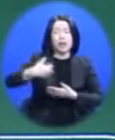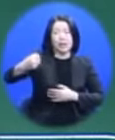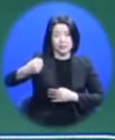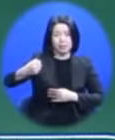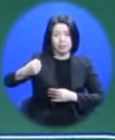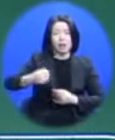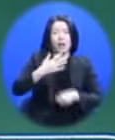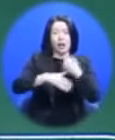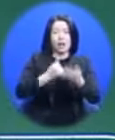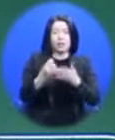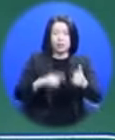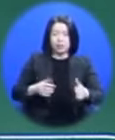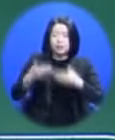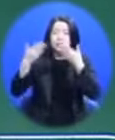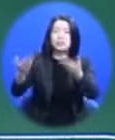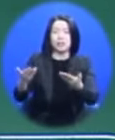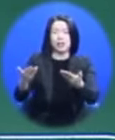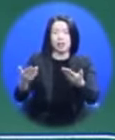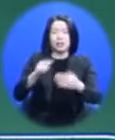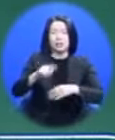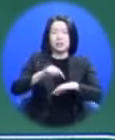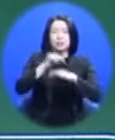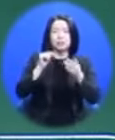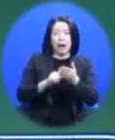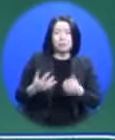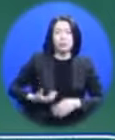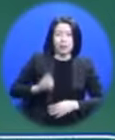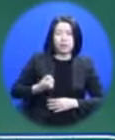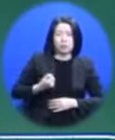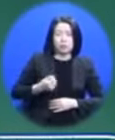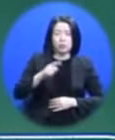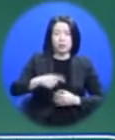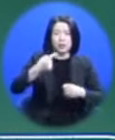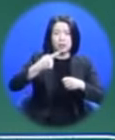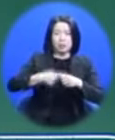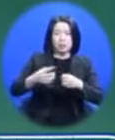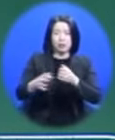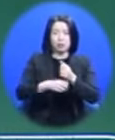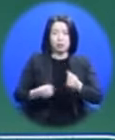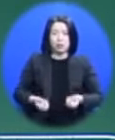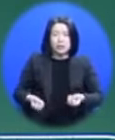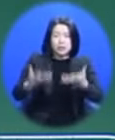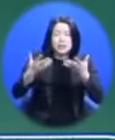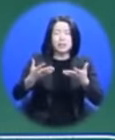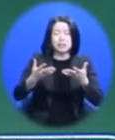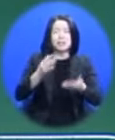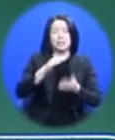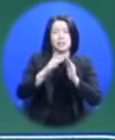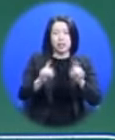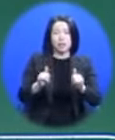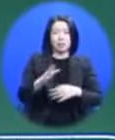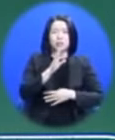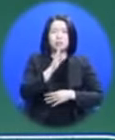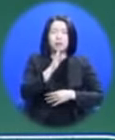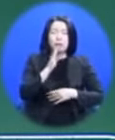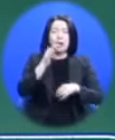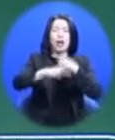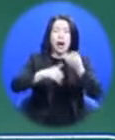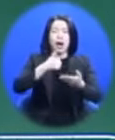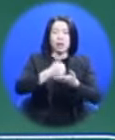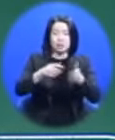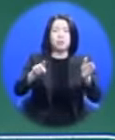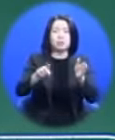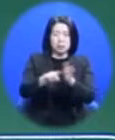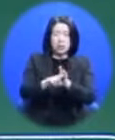그래서 하나님께 다 드린다. 그 마음으로 이 맥주절을 지키는 사람은 정말 하나님을